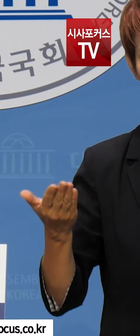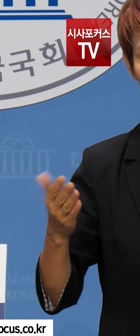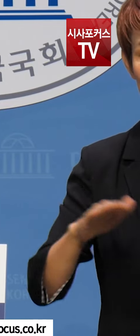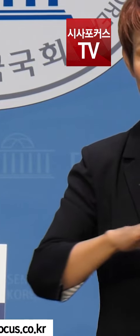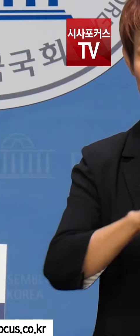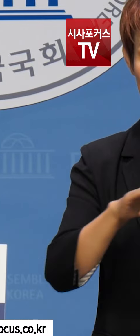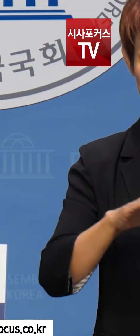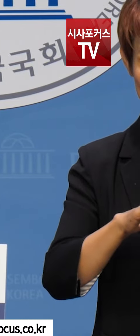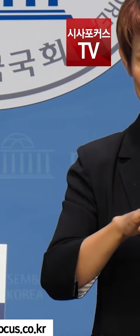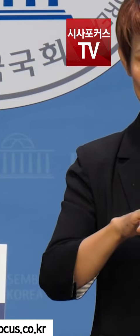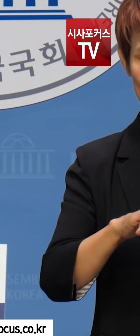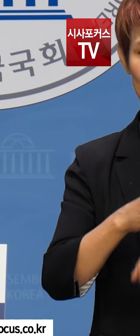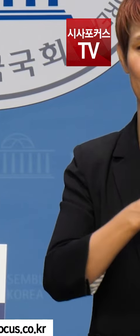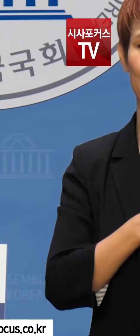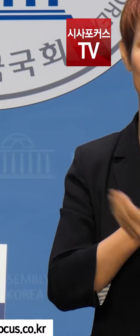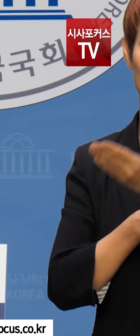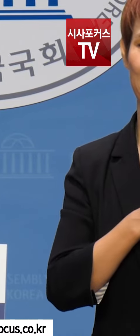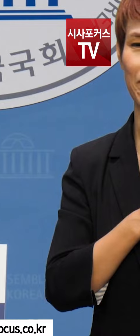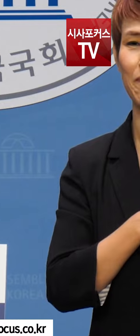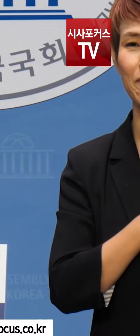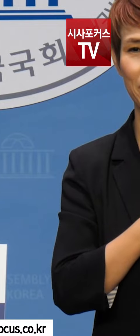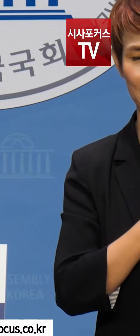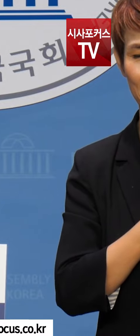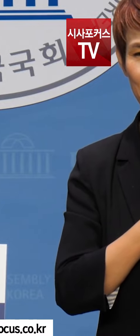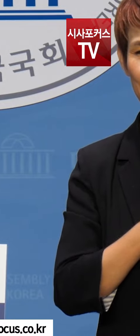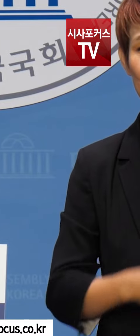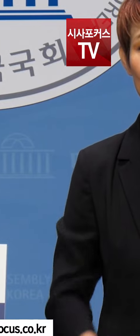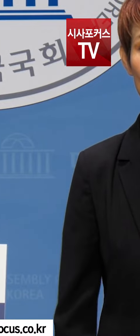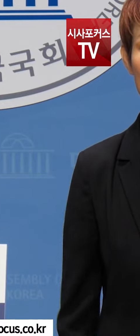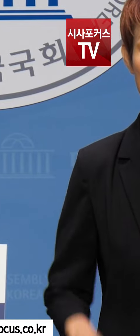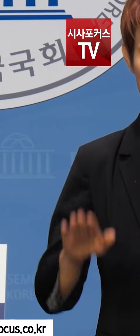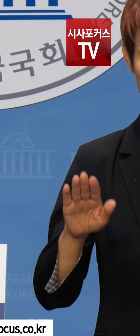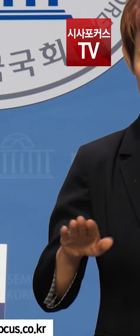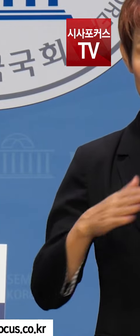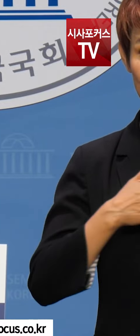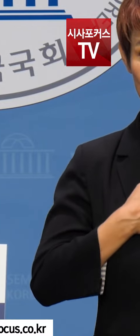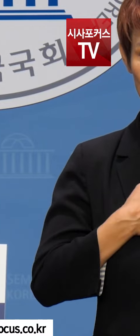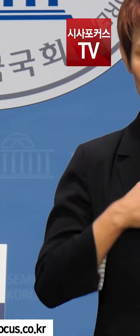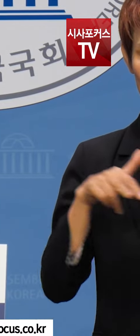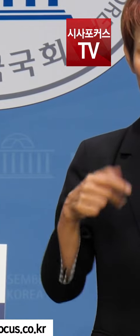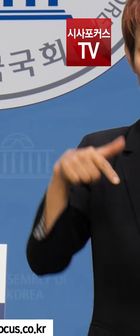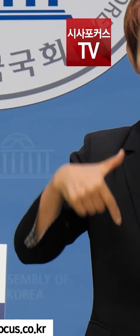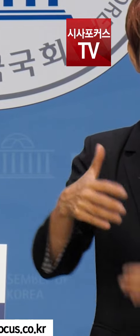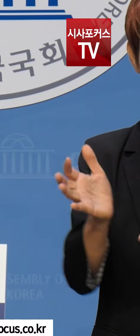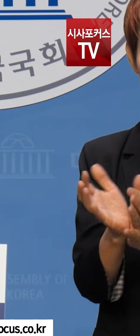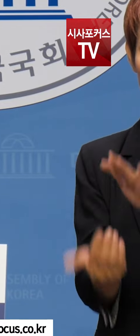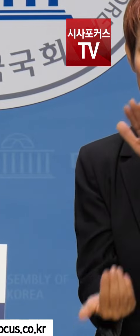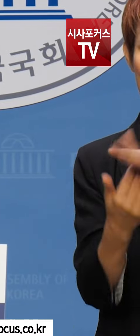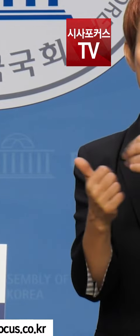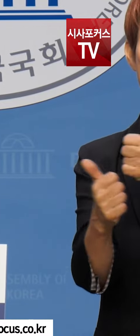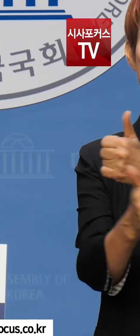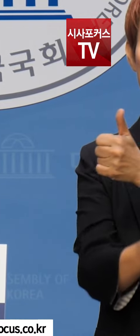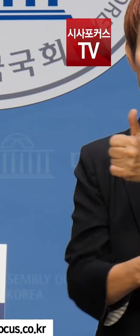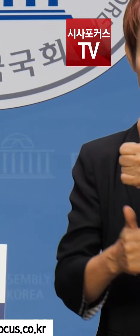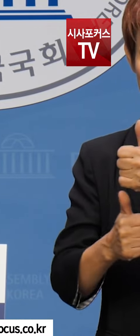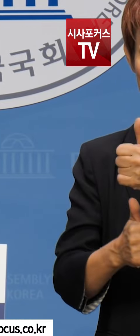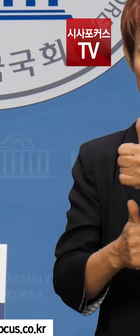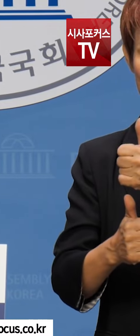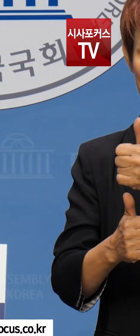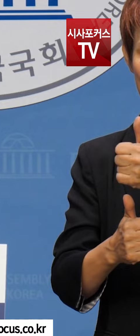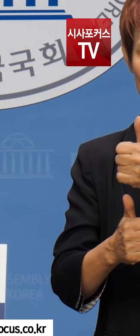사랑하는 조국혁신당 당원 동지 여러분, 오늘 저는 조국혁신당 최고위원을 향한